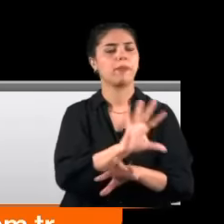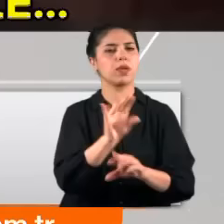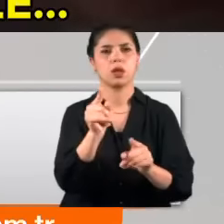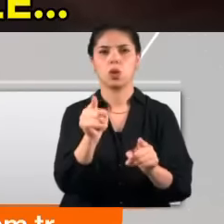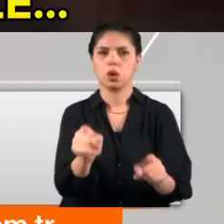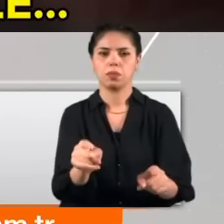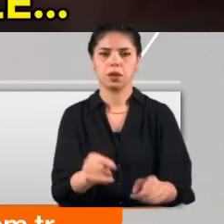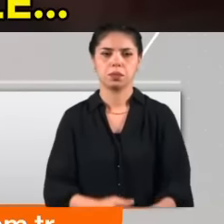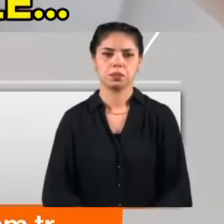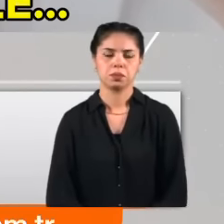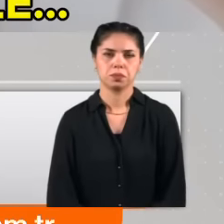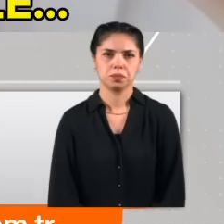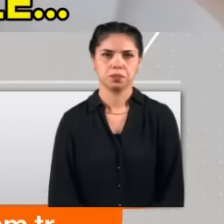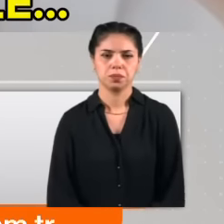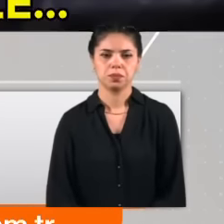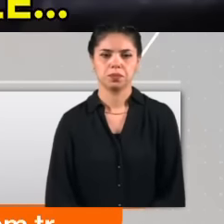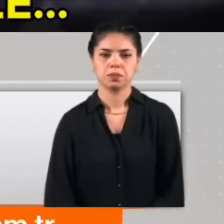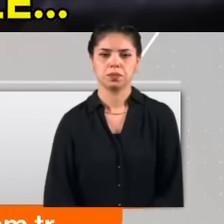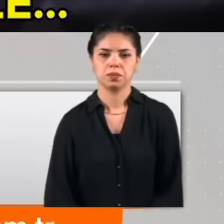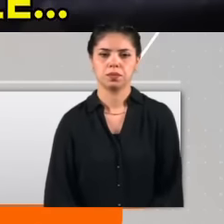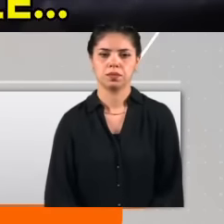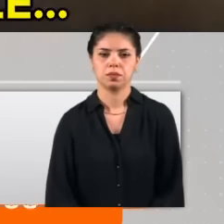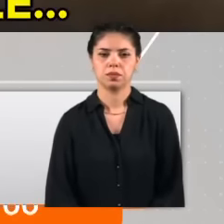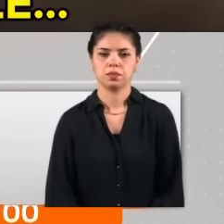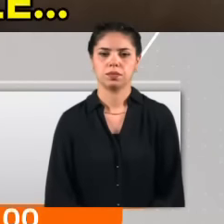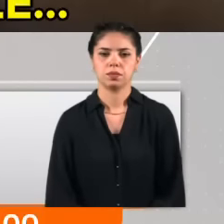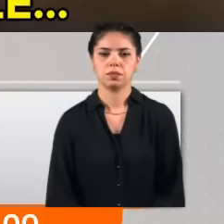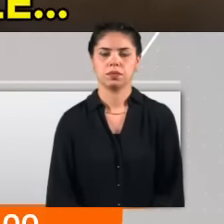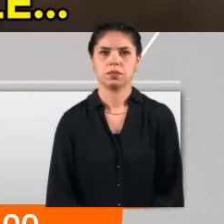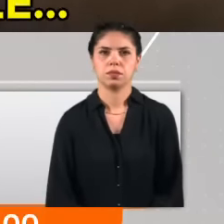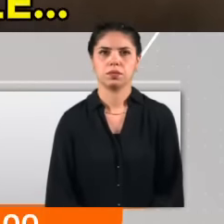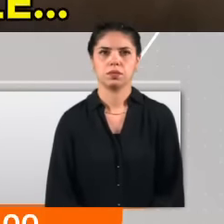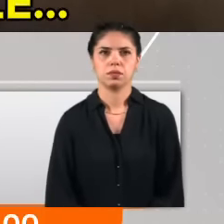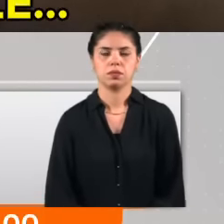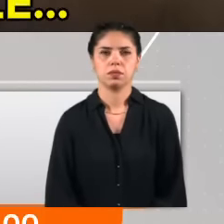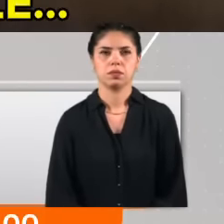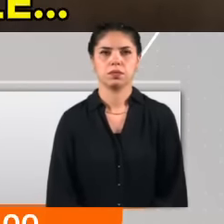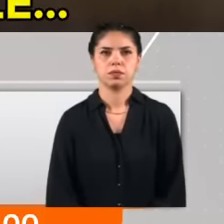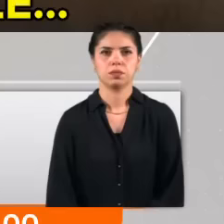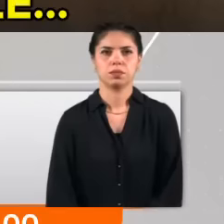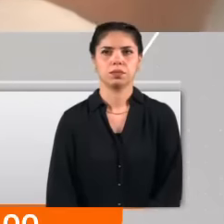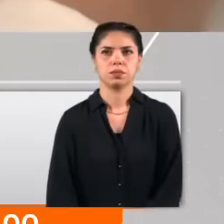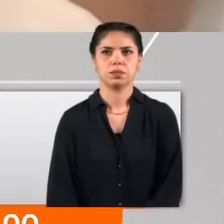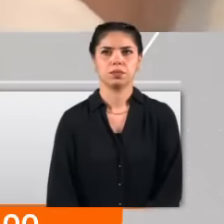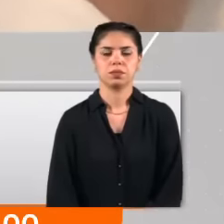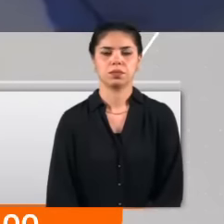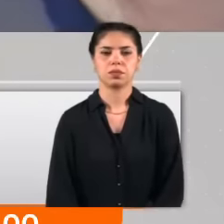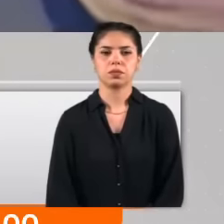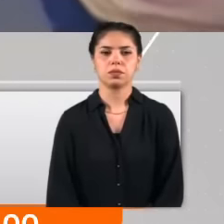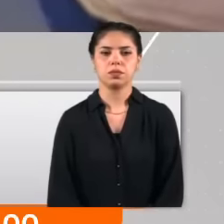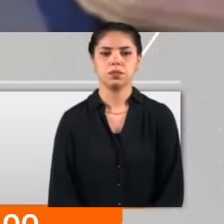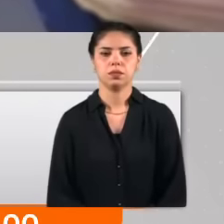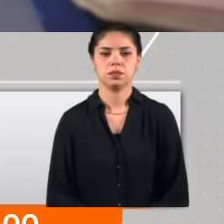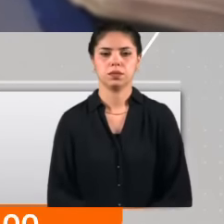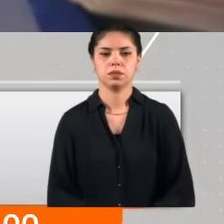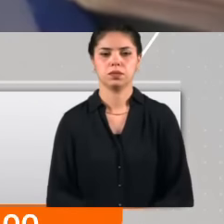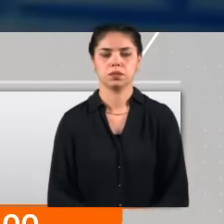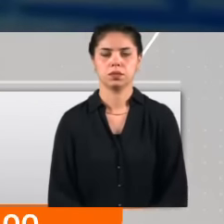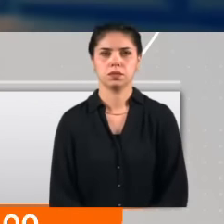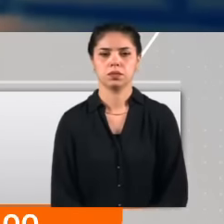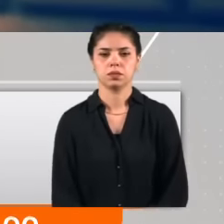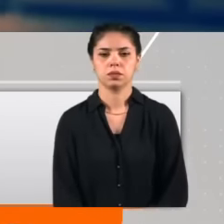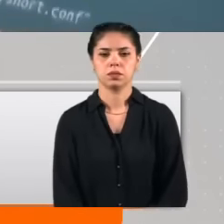görünebilir. Vatandaşlara tavsiyemiz, çok ciddi hapis cezalarıyla karşı karşıya kalmamak adına kesinlikle hesaplarını başkalarına kiraya vermemeleri